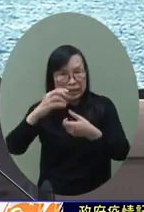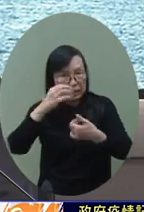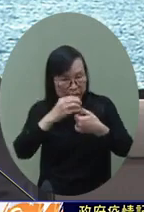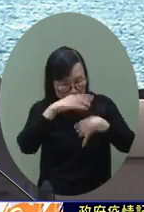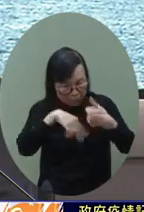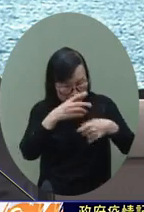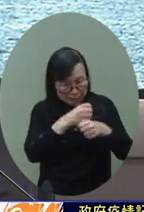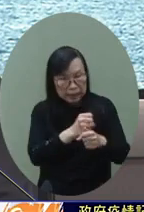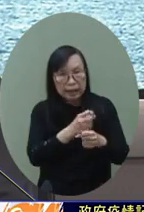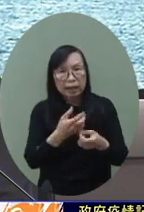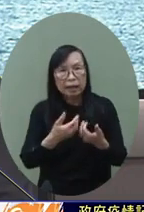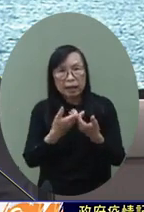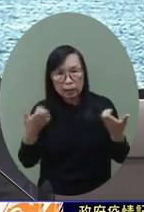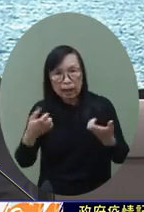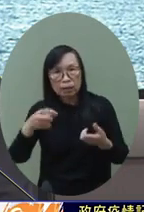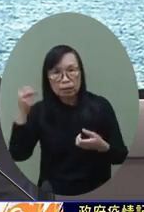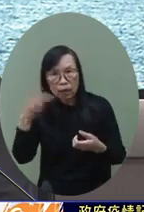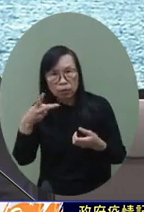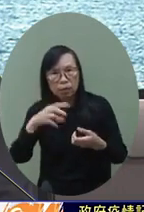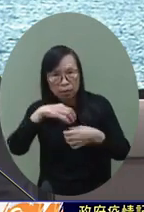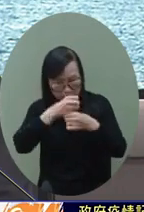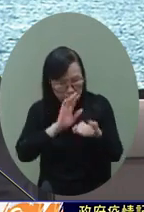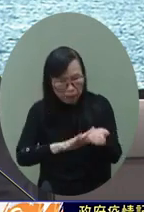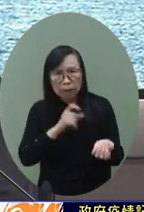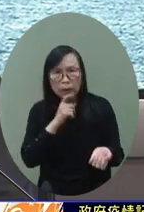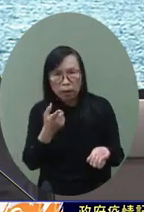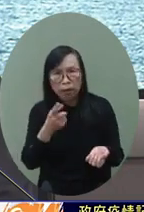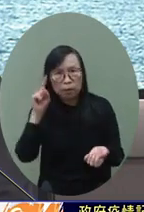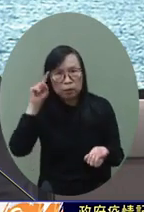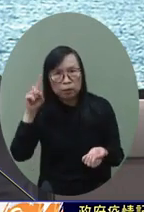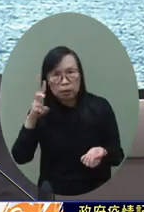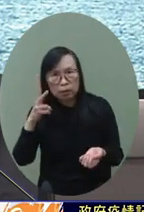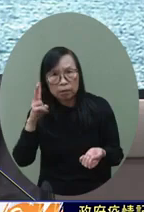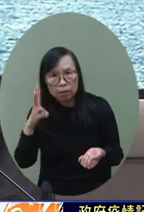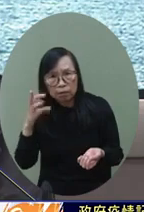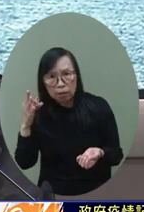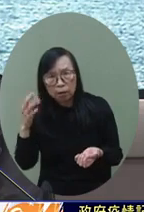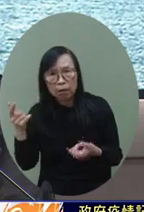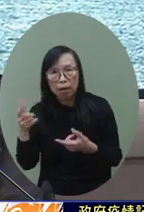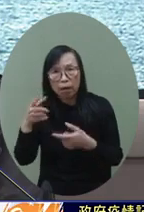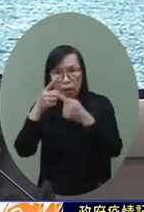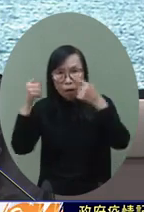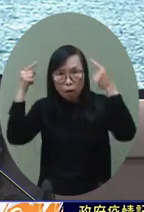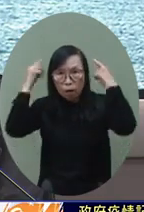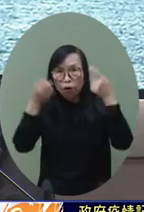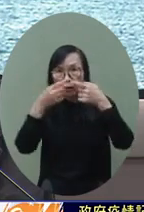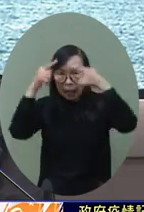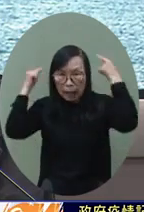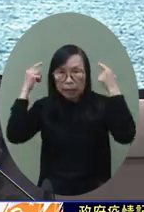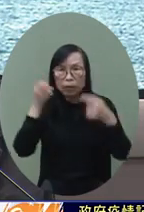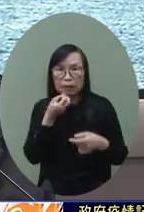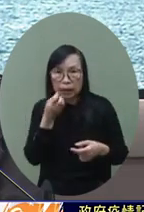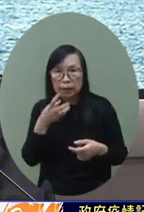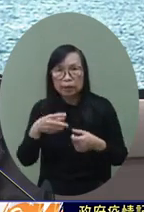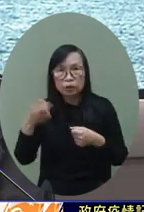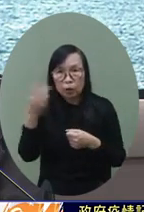又隔咗一陣又再陽性翻，同埋持續兩三日咁樣咧，咁、那個港大嘅研究團隊都係建議我哋再做多次